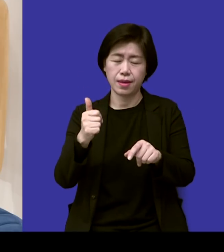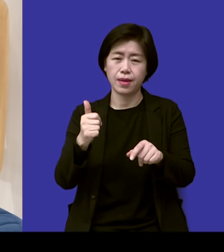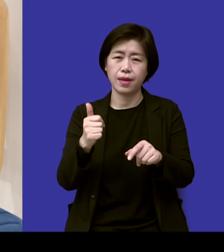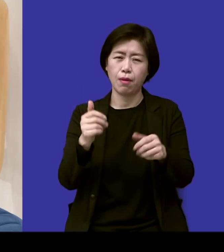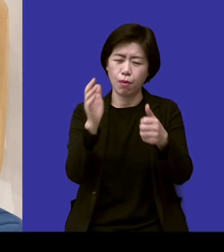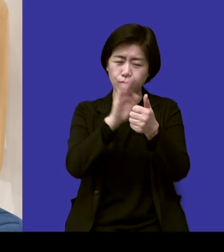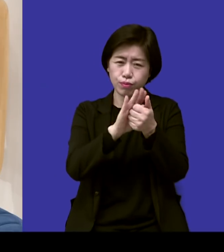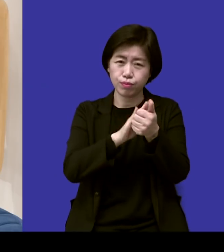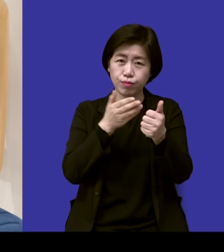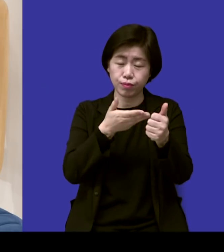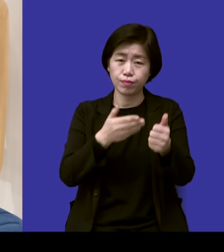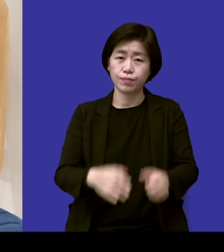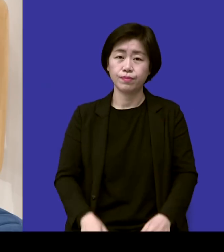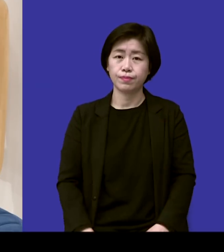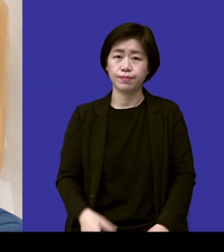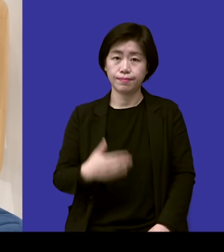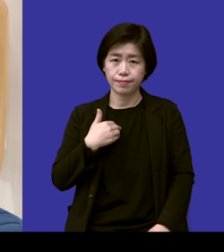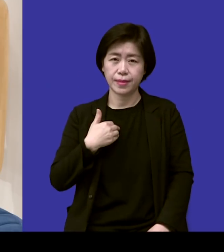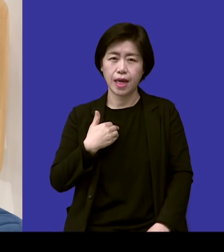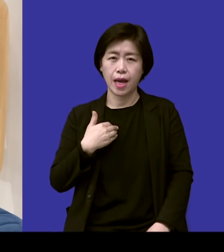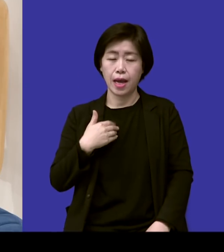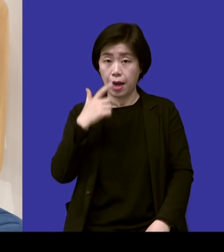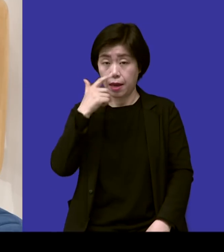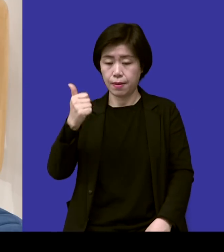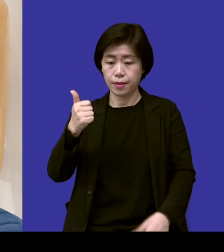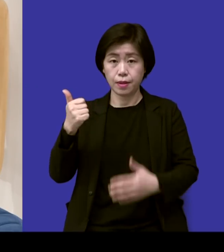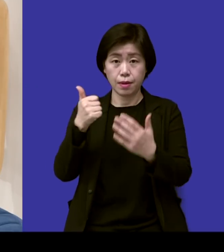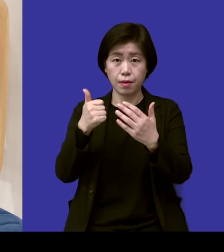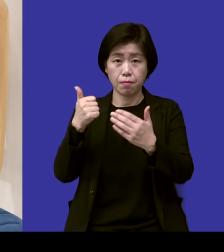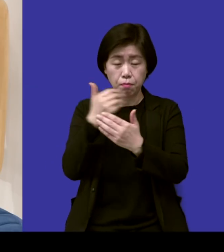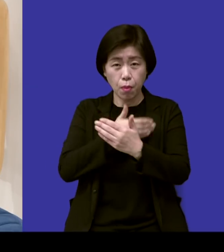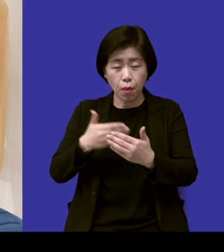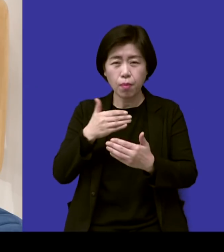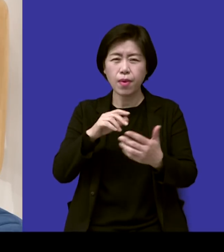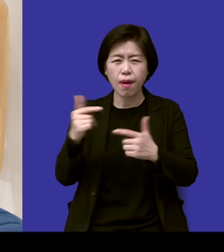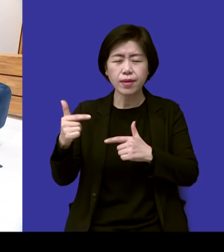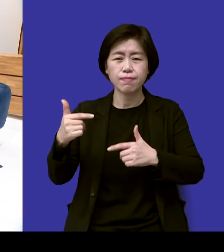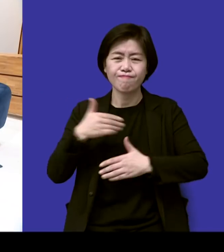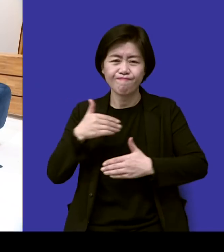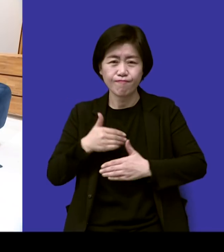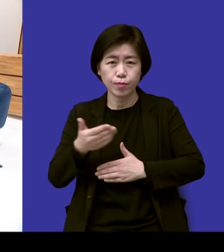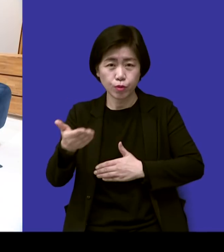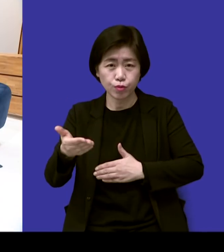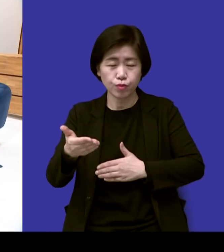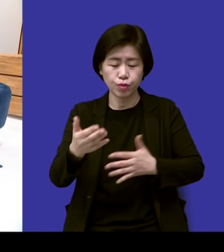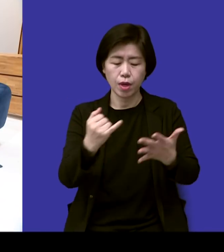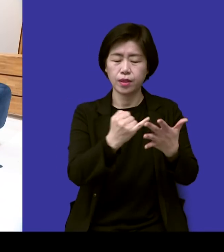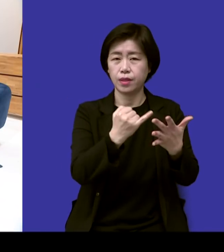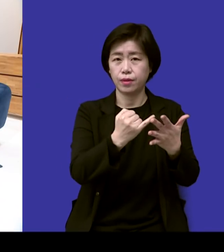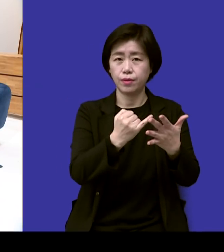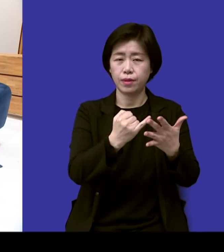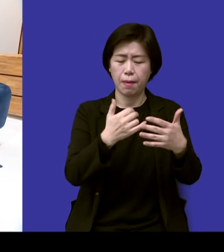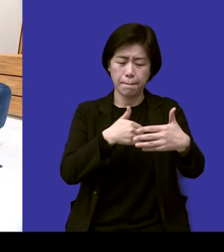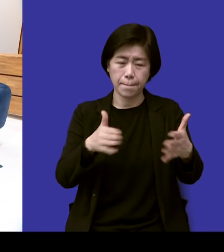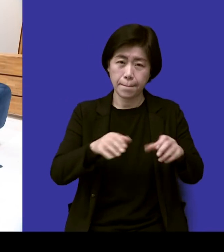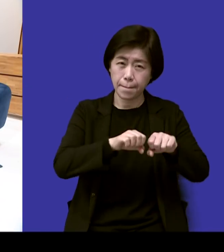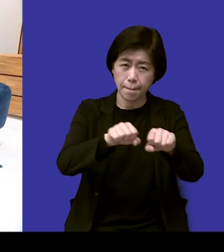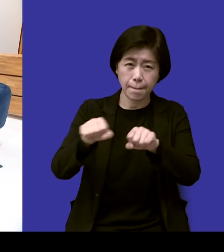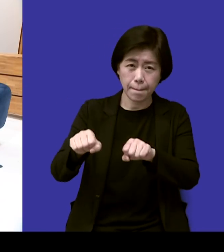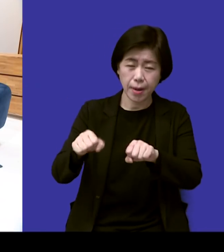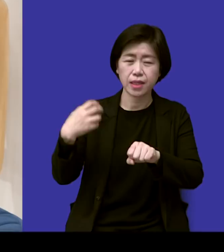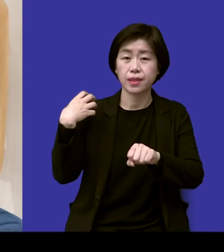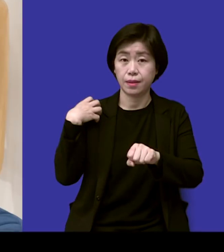없으니까 제가 아버지를 씻겨드리고 누나는 이제 뒤에 이제 치우는데 네. 아버지가